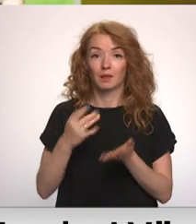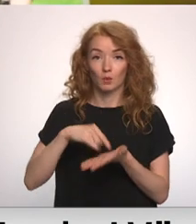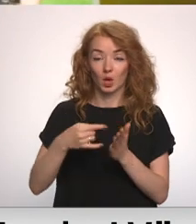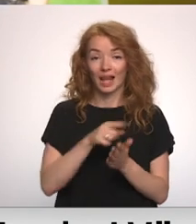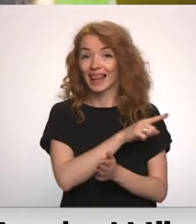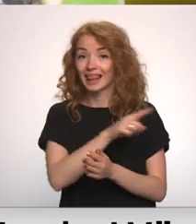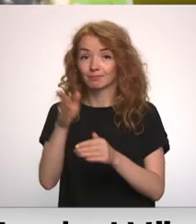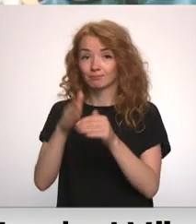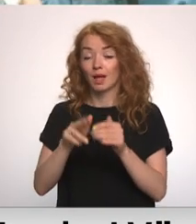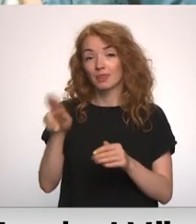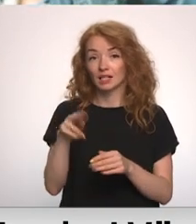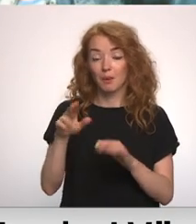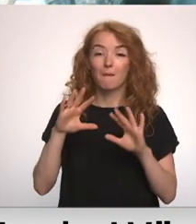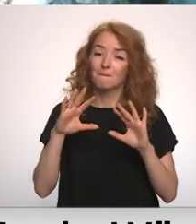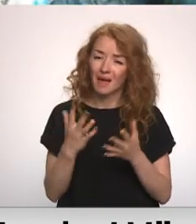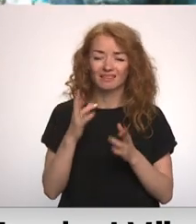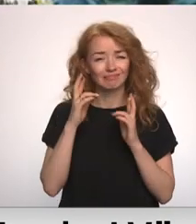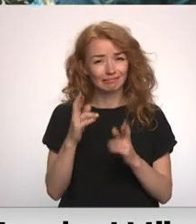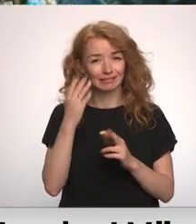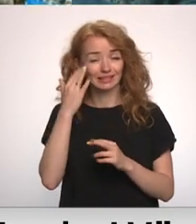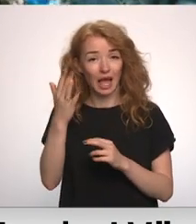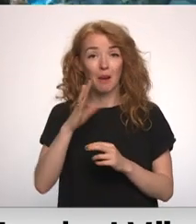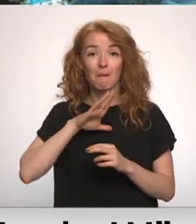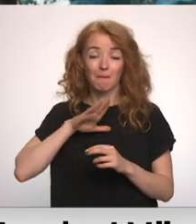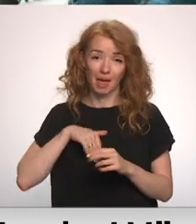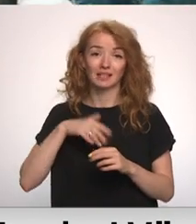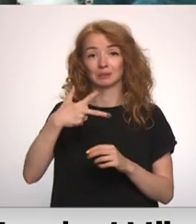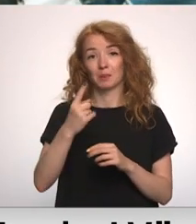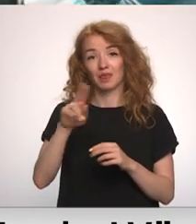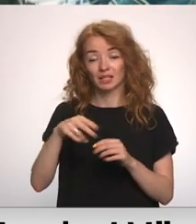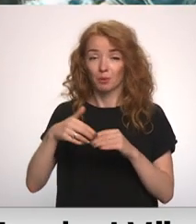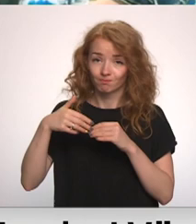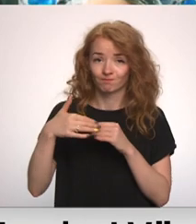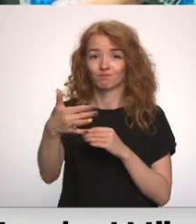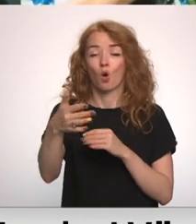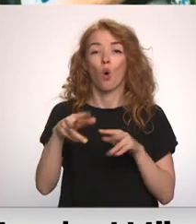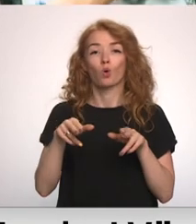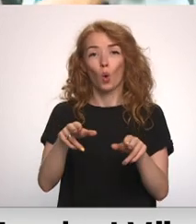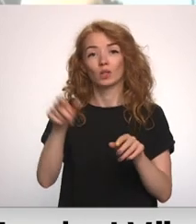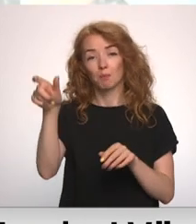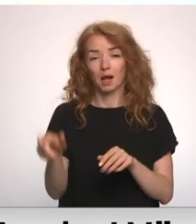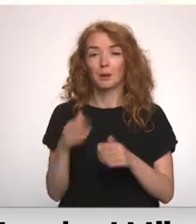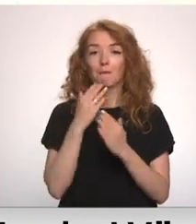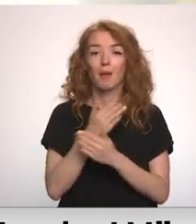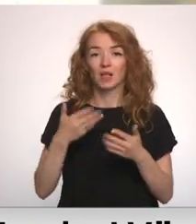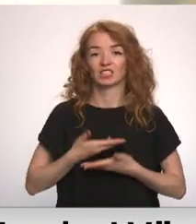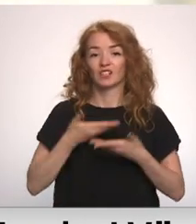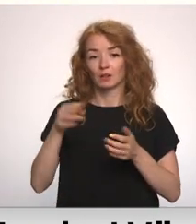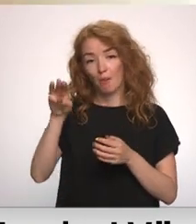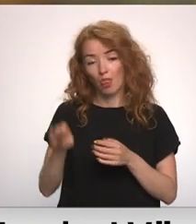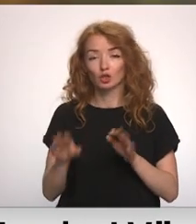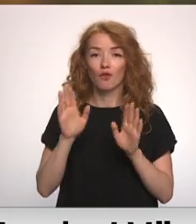līdz decembrim, bet tā virzītāja cer, ka arī pēc gadu mijas onkoloģijas pacienti varēs dzīves pēdējos mēnešus